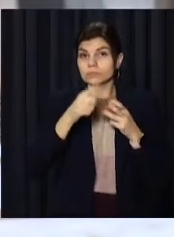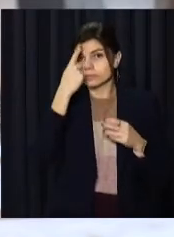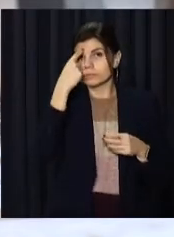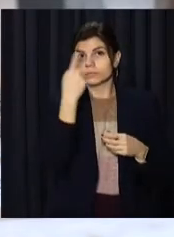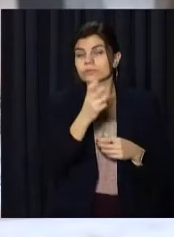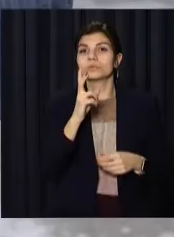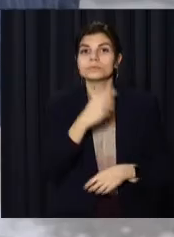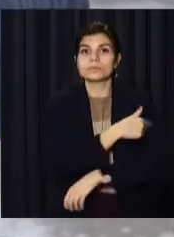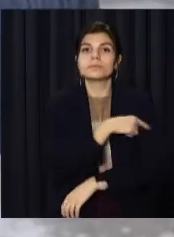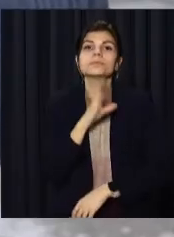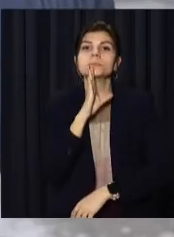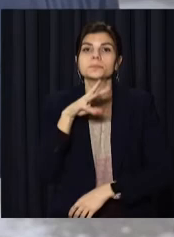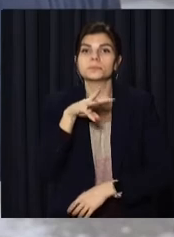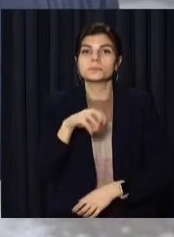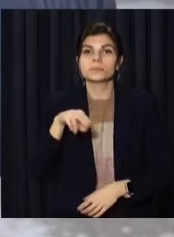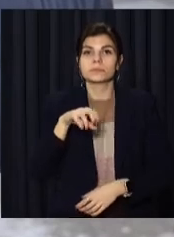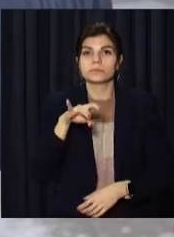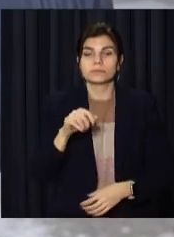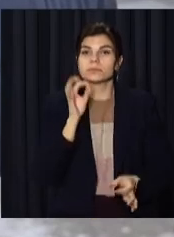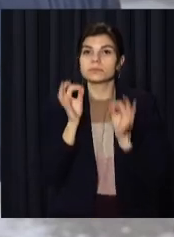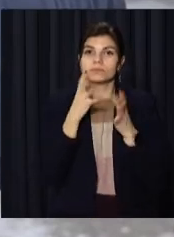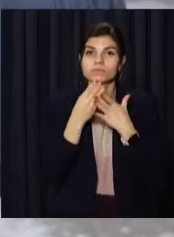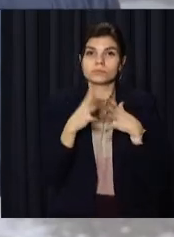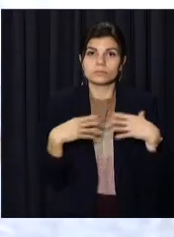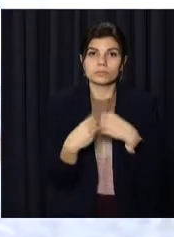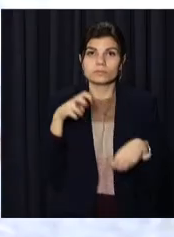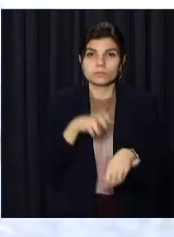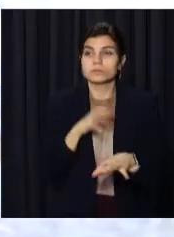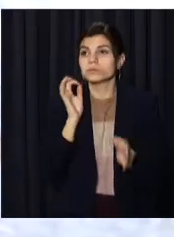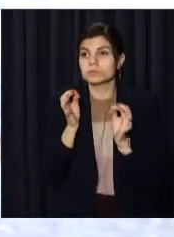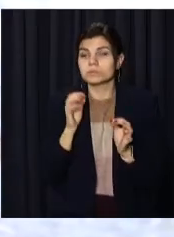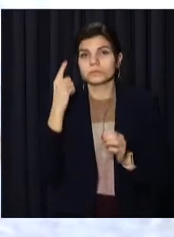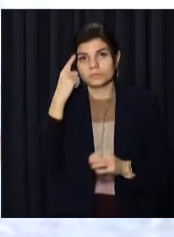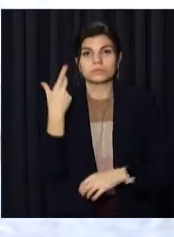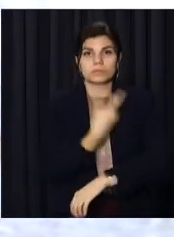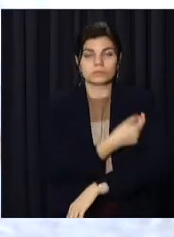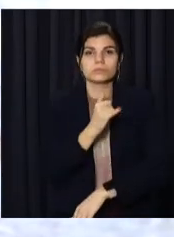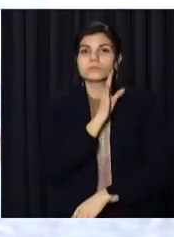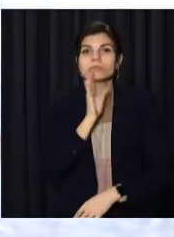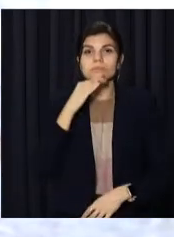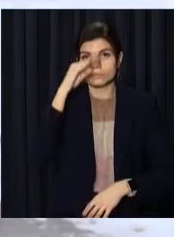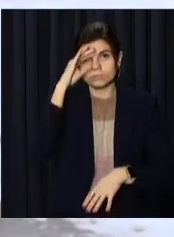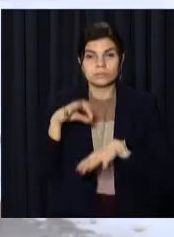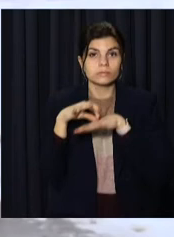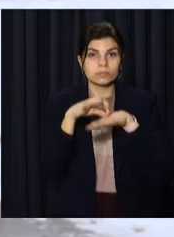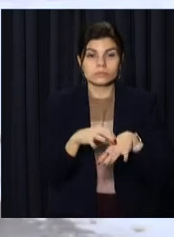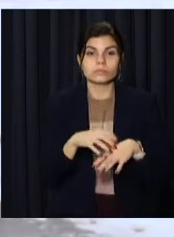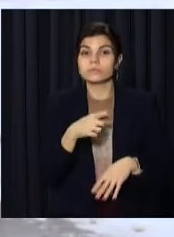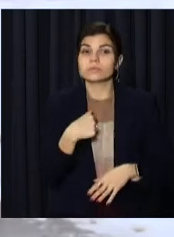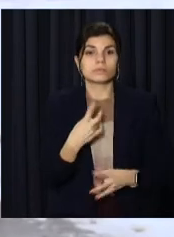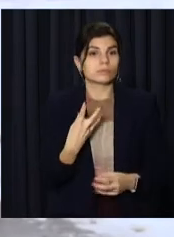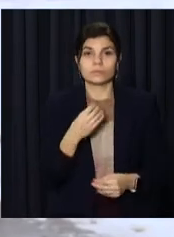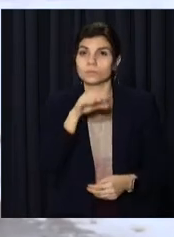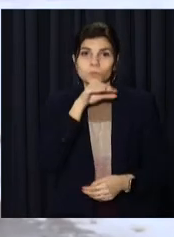йому повідомила медсестра. Проконсультувавшись зі своїм сімейним лікарем, і сам щепився, і батьків привів. Я не є